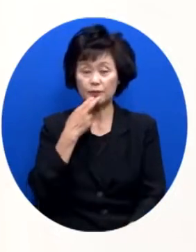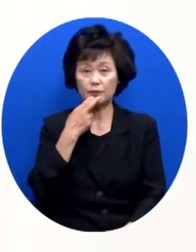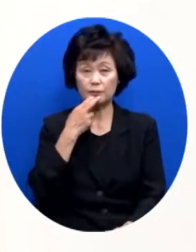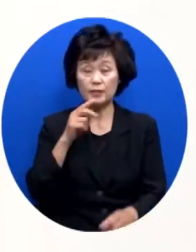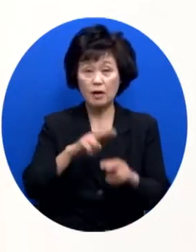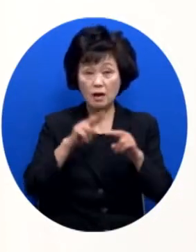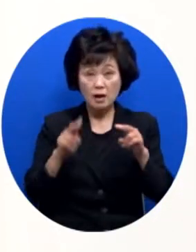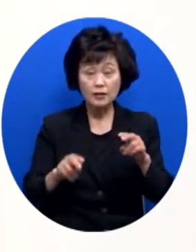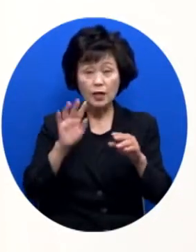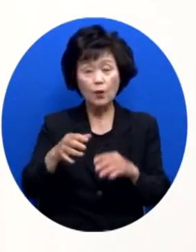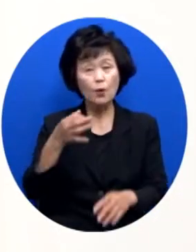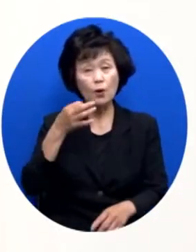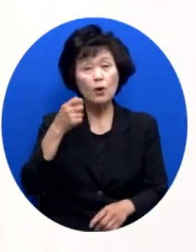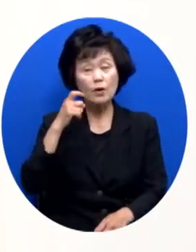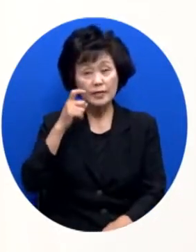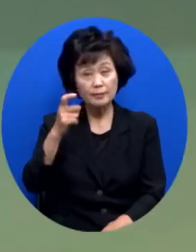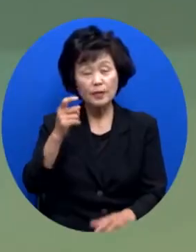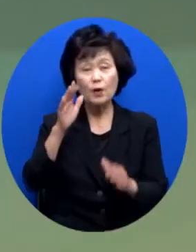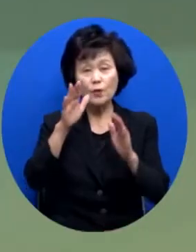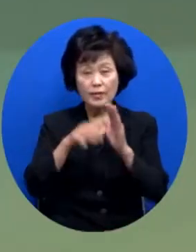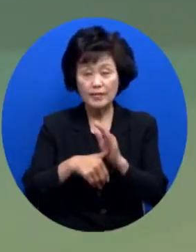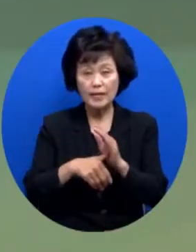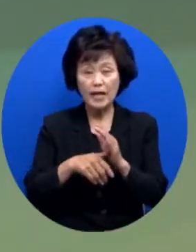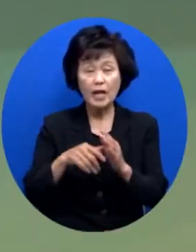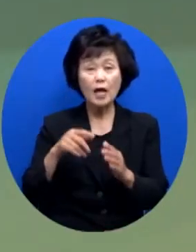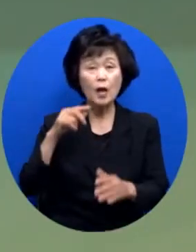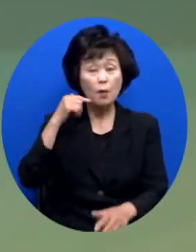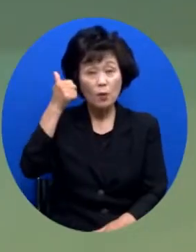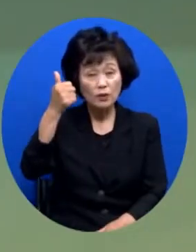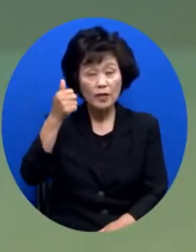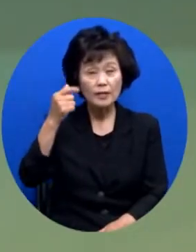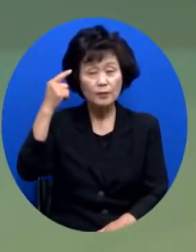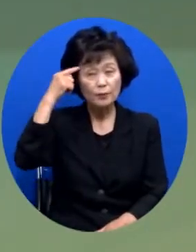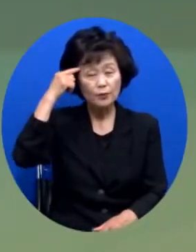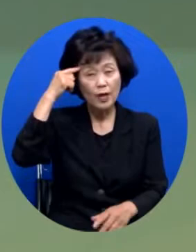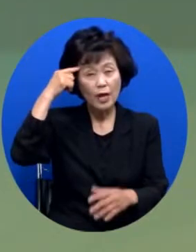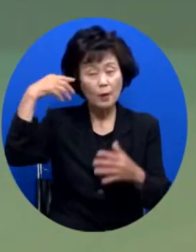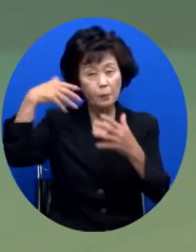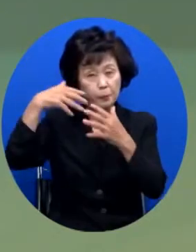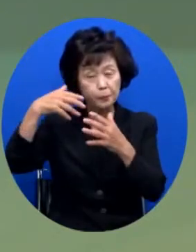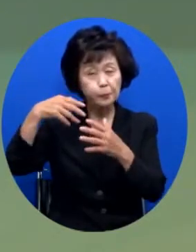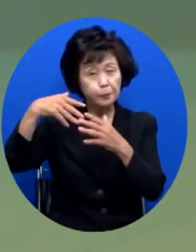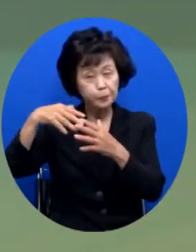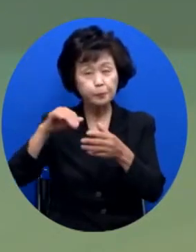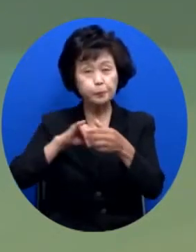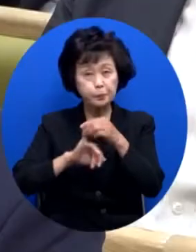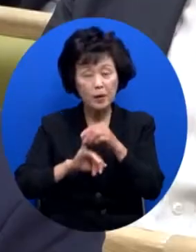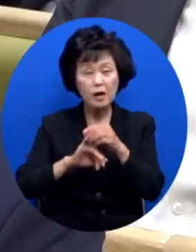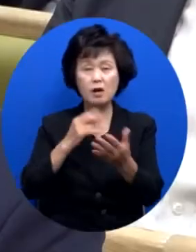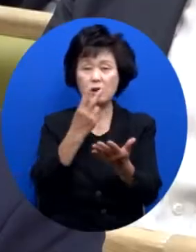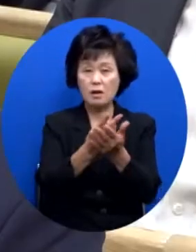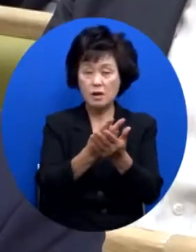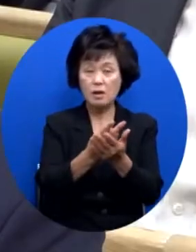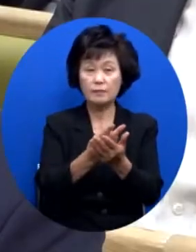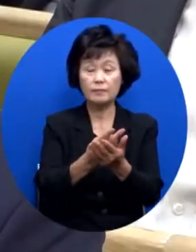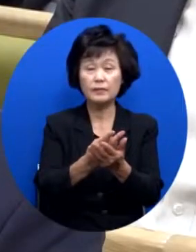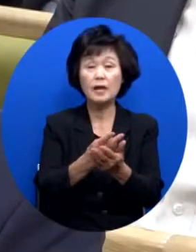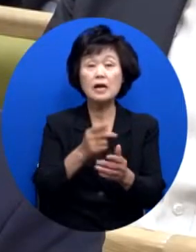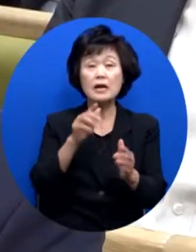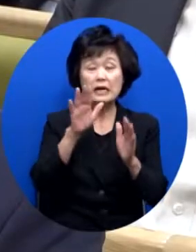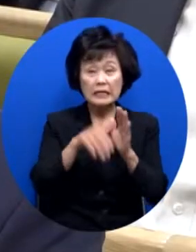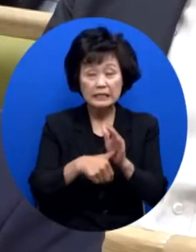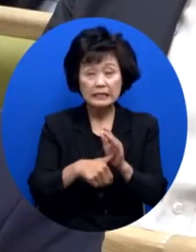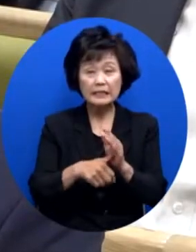10개월이 지났을 무렵 조 목사는 뇌경색으로 쓰러졌습니다. 죽을 고비 가운데 하나님의 말씀을